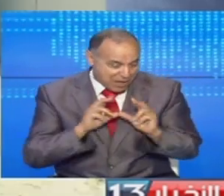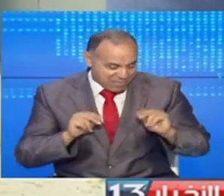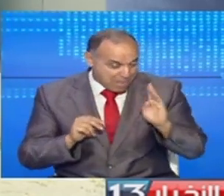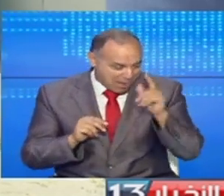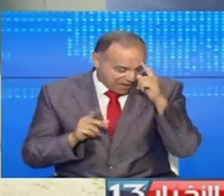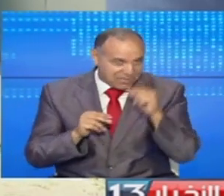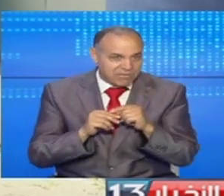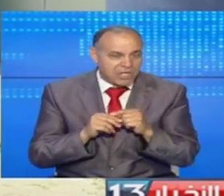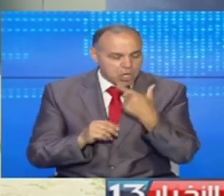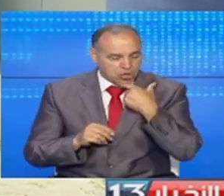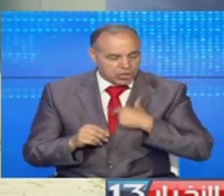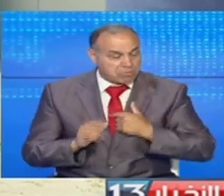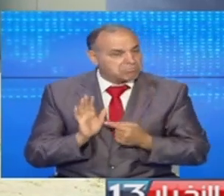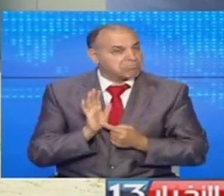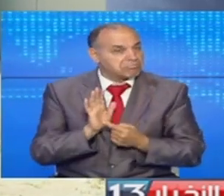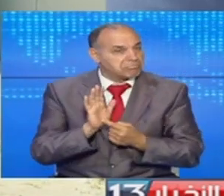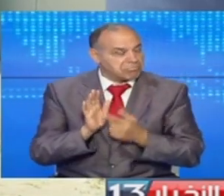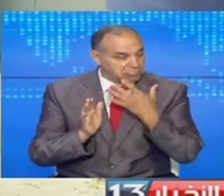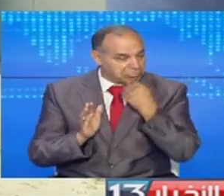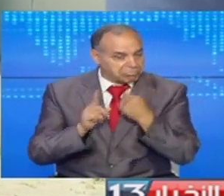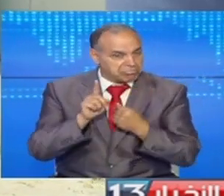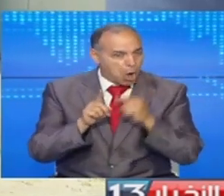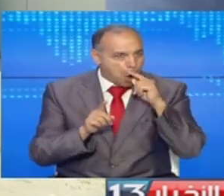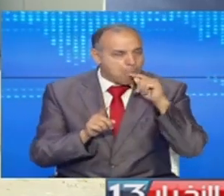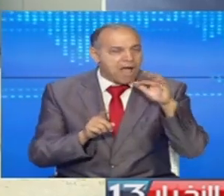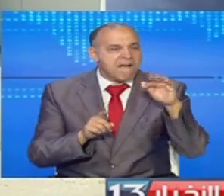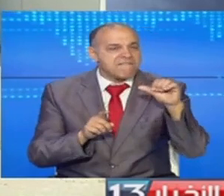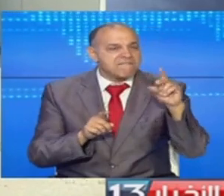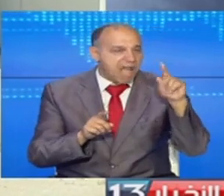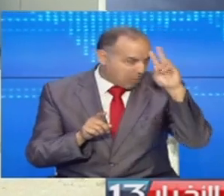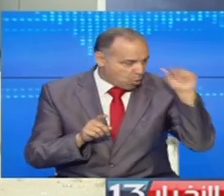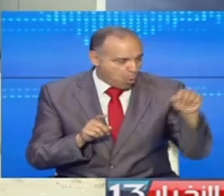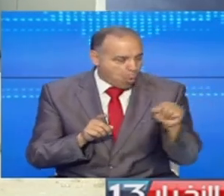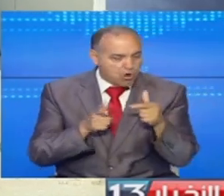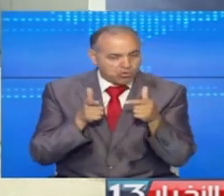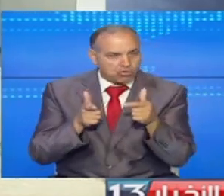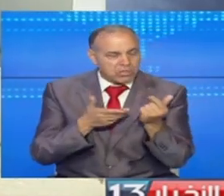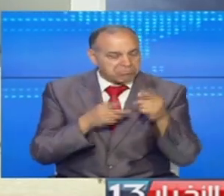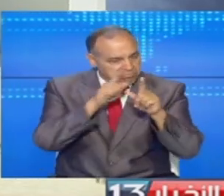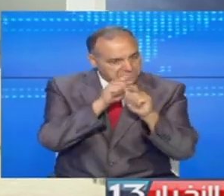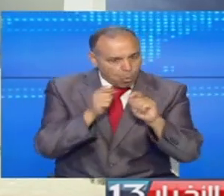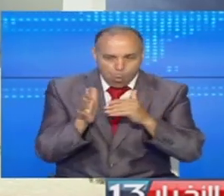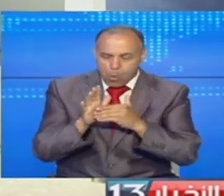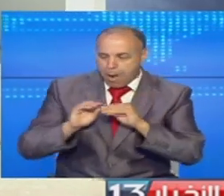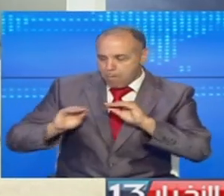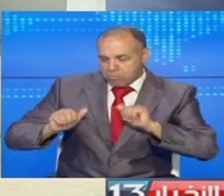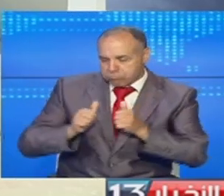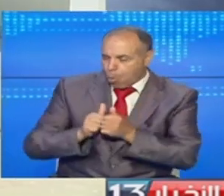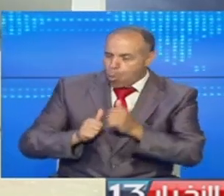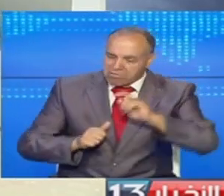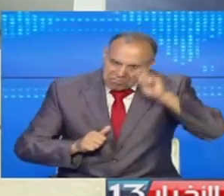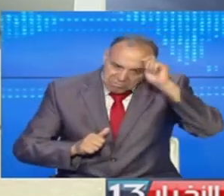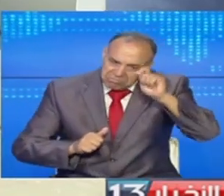الباك. شخصية نموذجية وصف السيد الفاضل وحظي بكل التقدير من مرافقيه